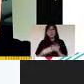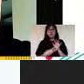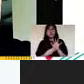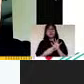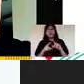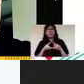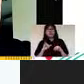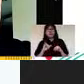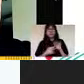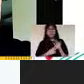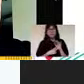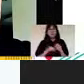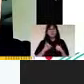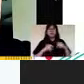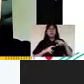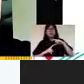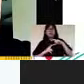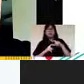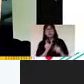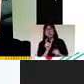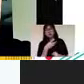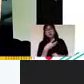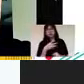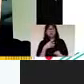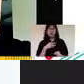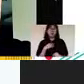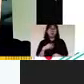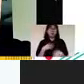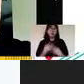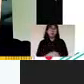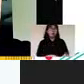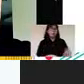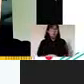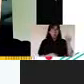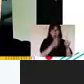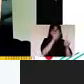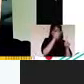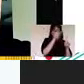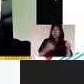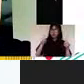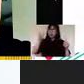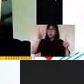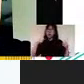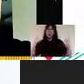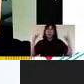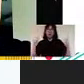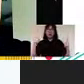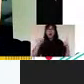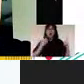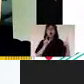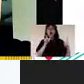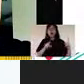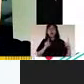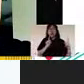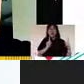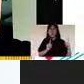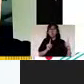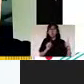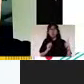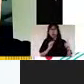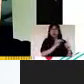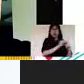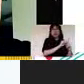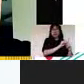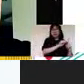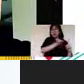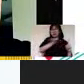Ada isu orang perantara gitu. Dan ini juga kaitannya dengan data. Kenapa ada isu orang perantara? Karena itu tadi, kalau secara